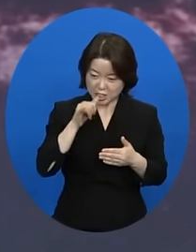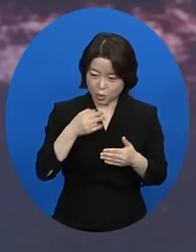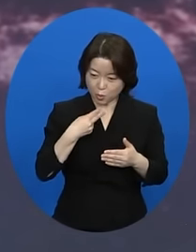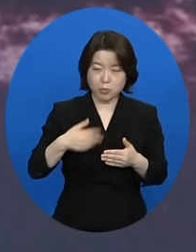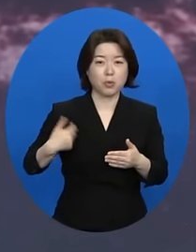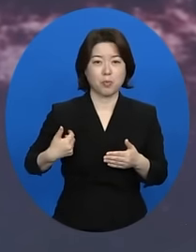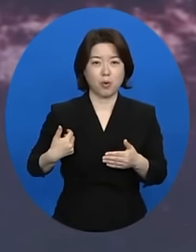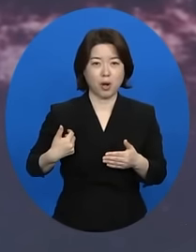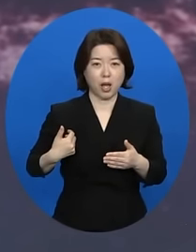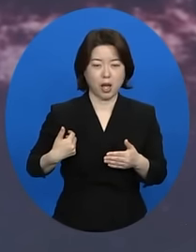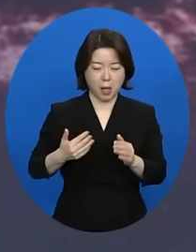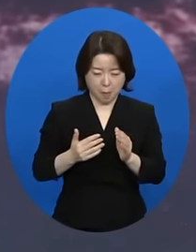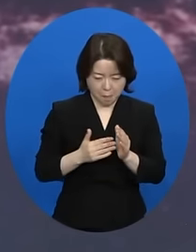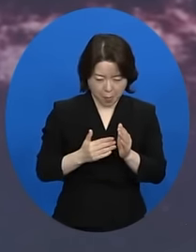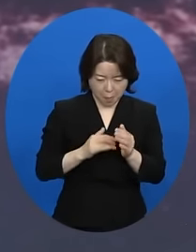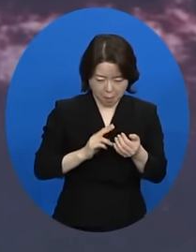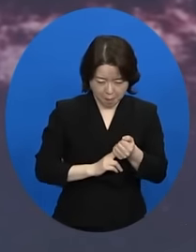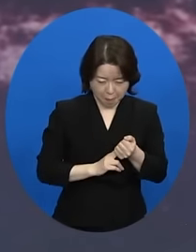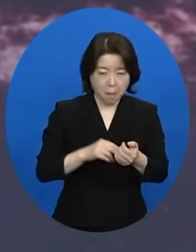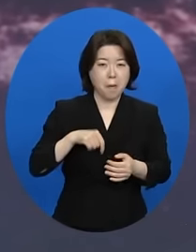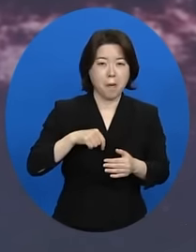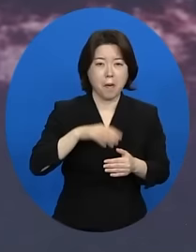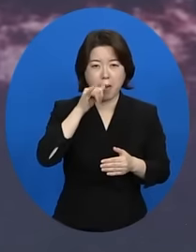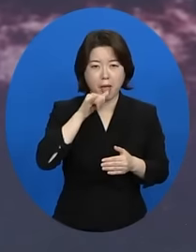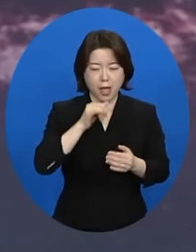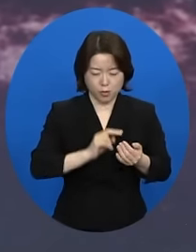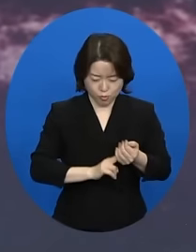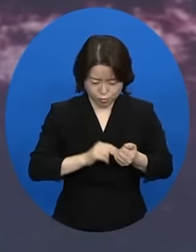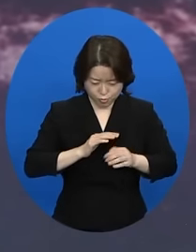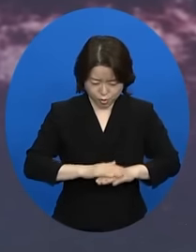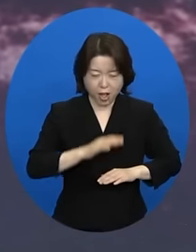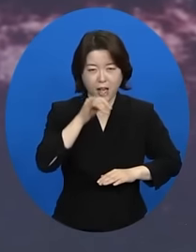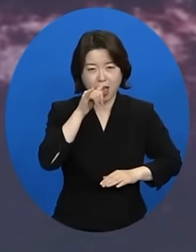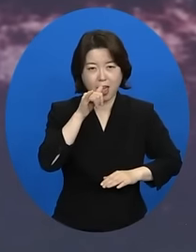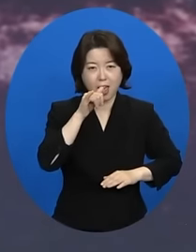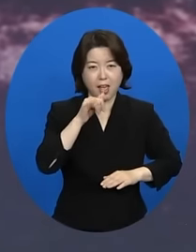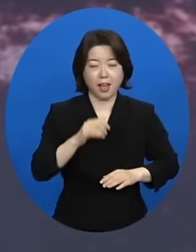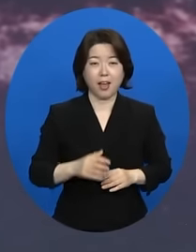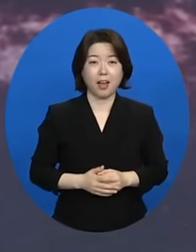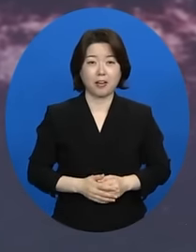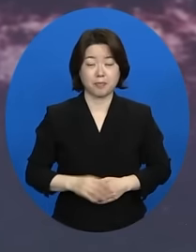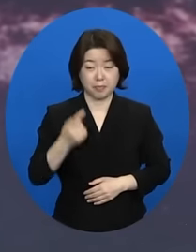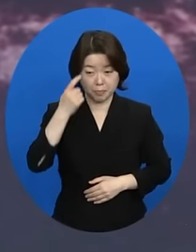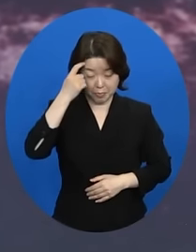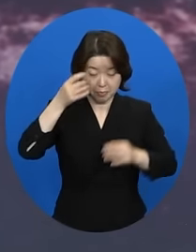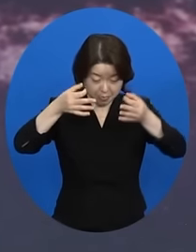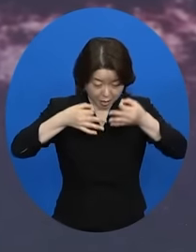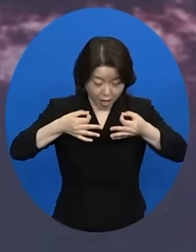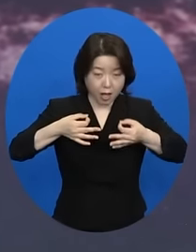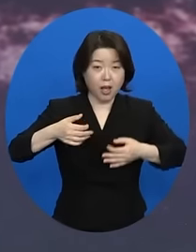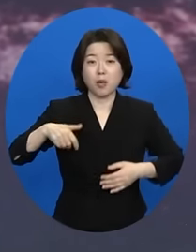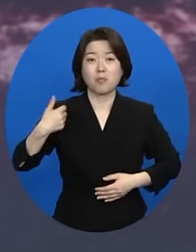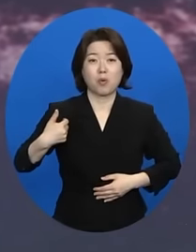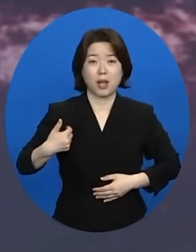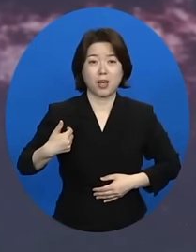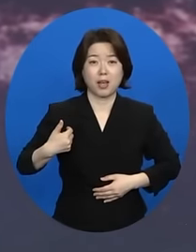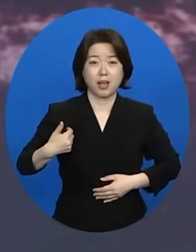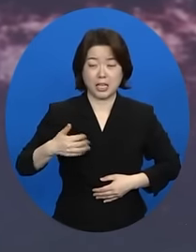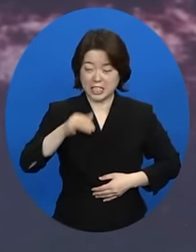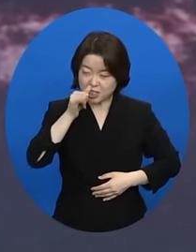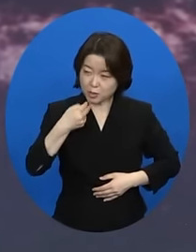아주 은닉성. 숨겨져 있어요. 자각하지 않으면 잘 몰라요, 이것이 있는지